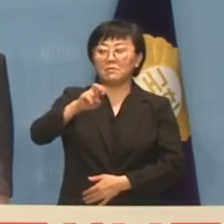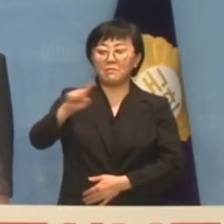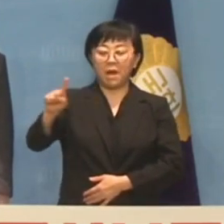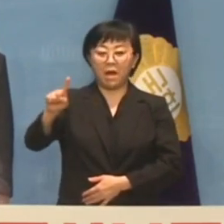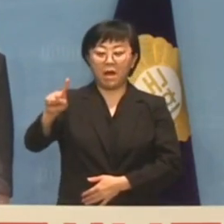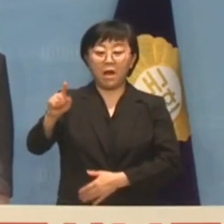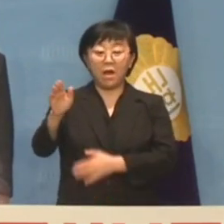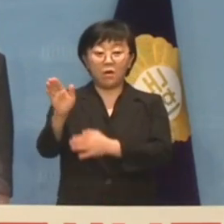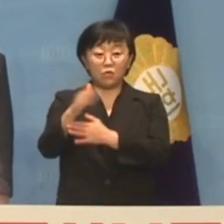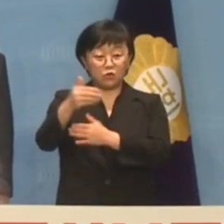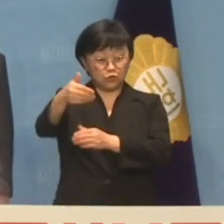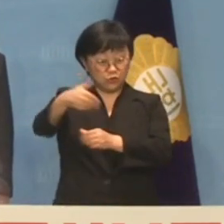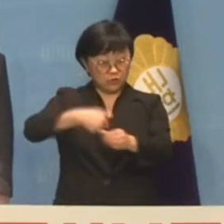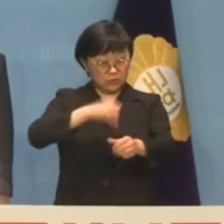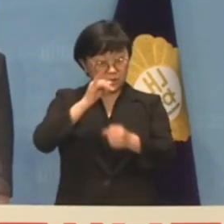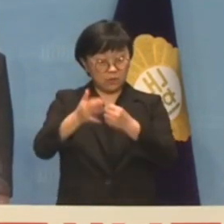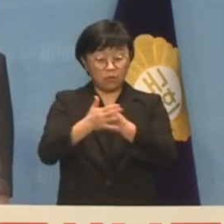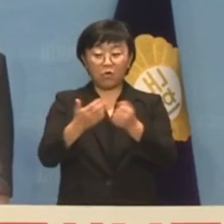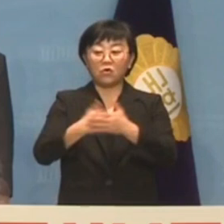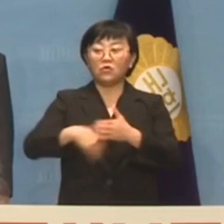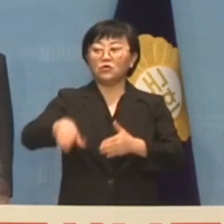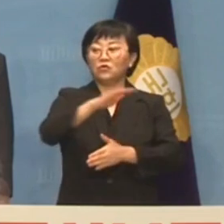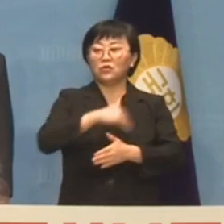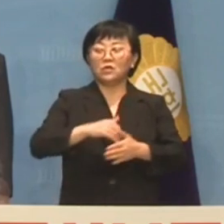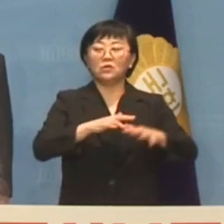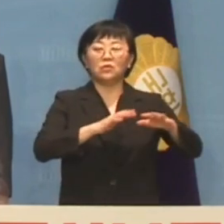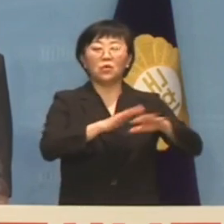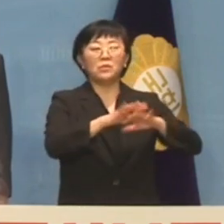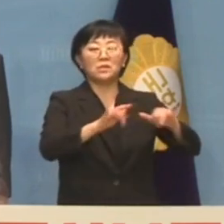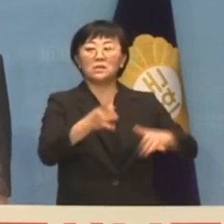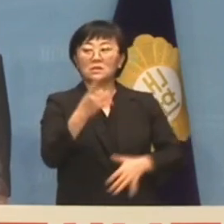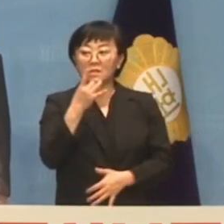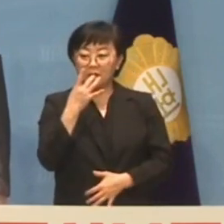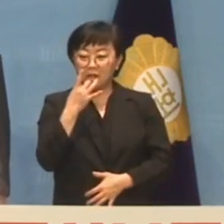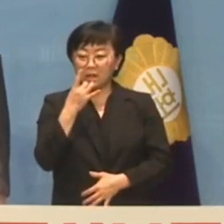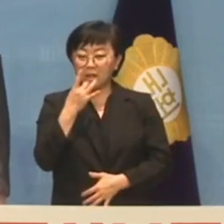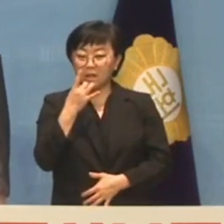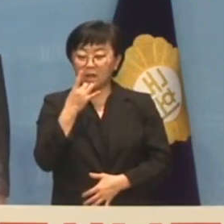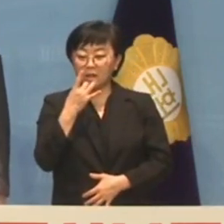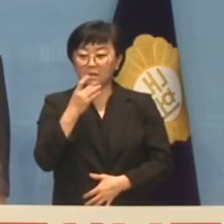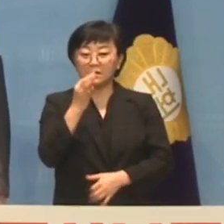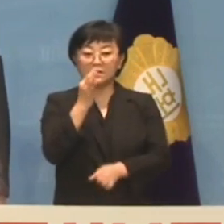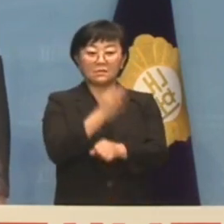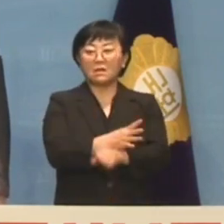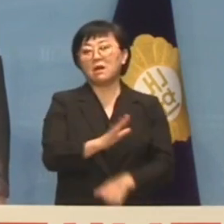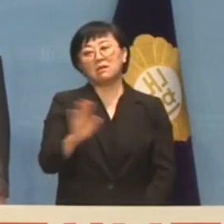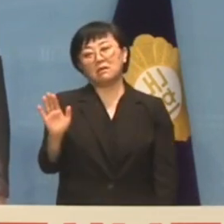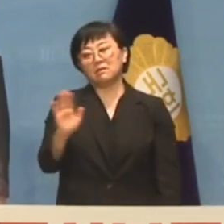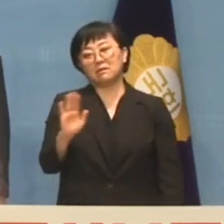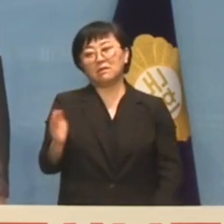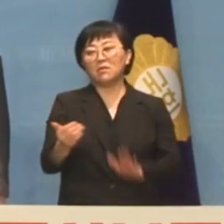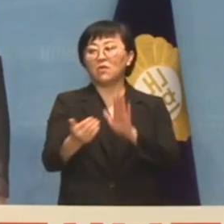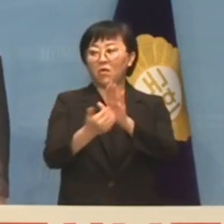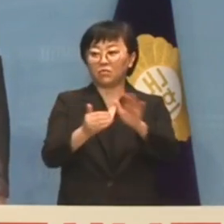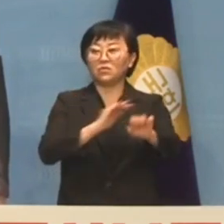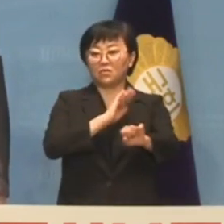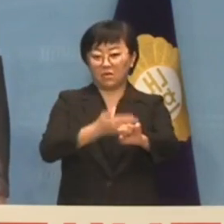수입할 것처럼 하면서 정작 우리 농민들은 쌀은 사주지 않겠다고 거부권을